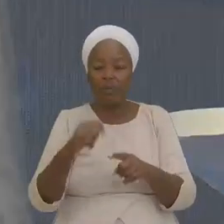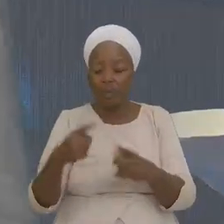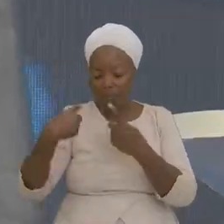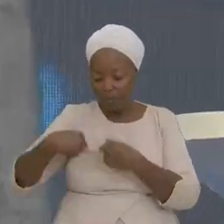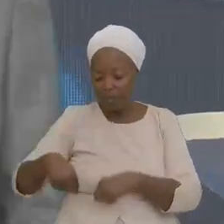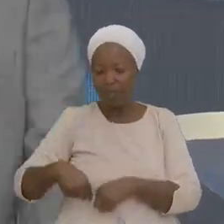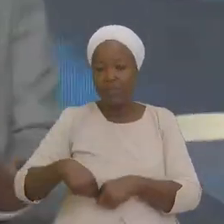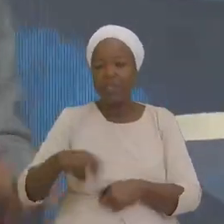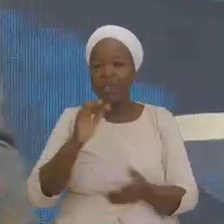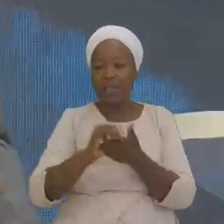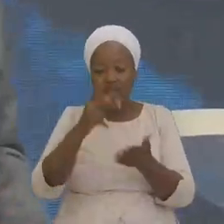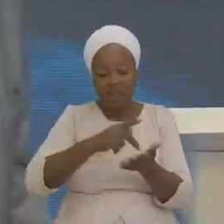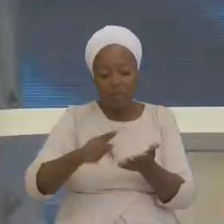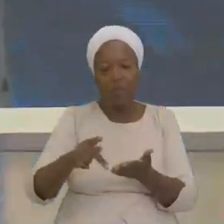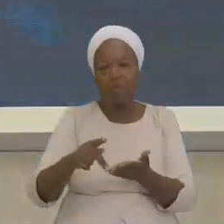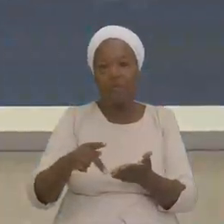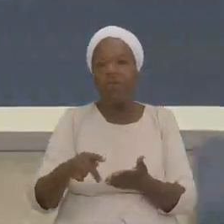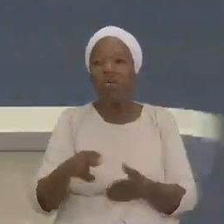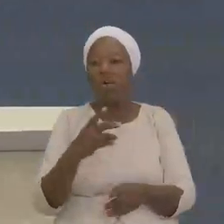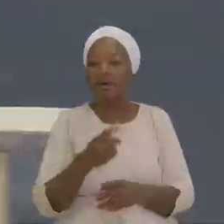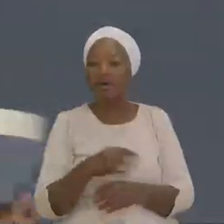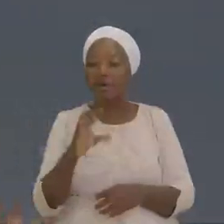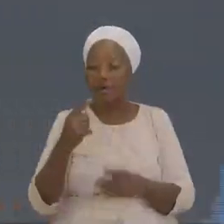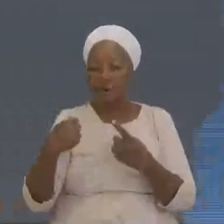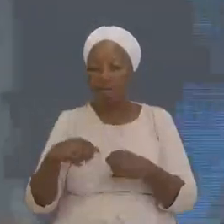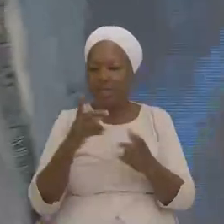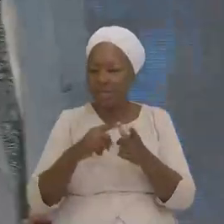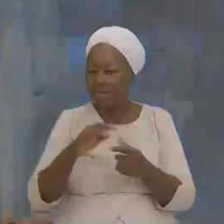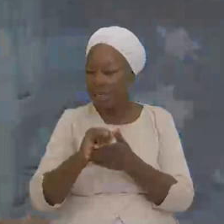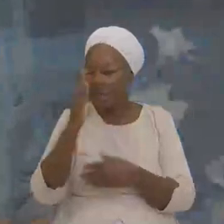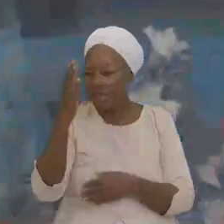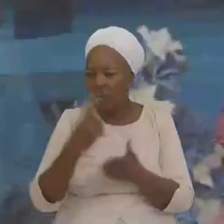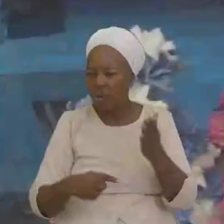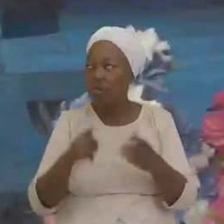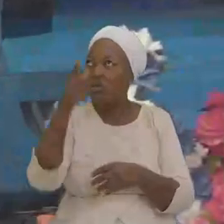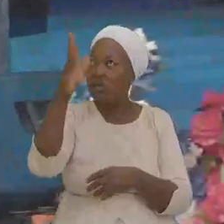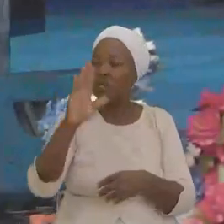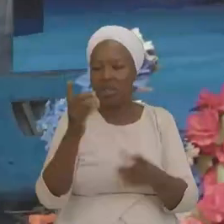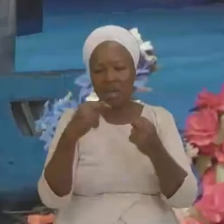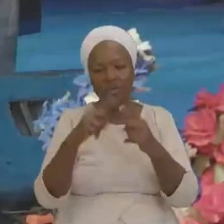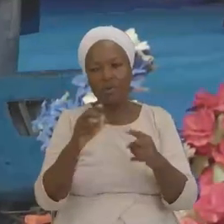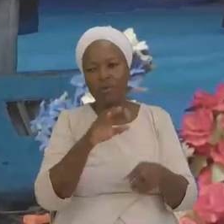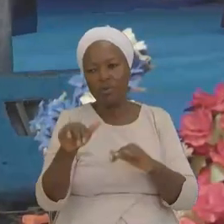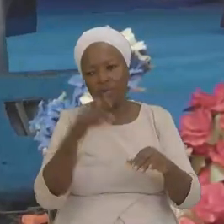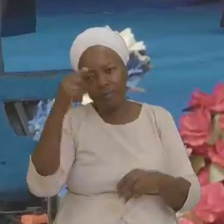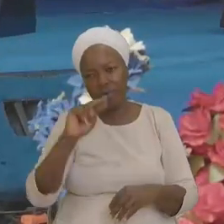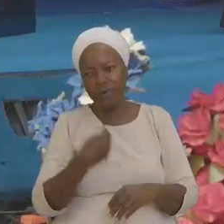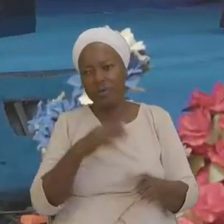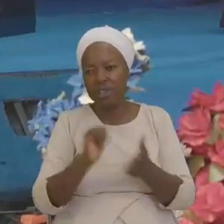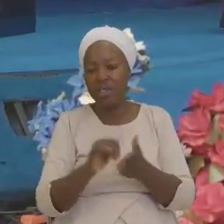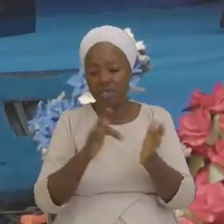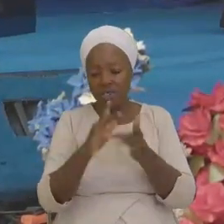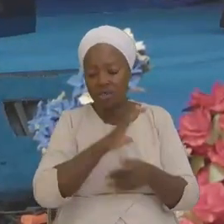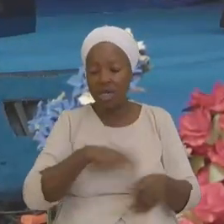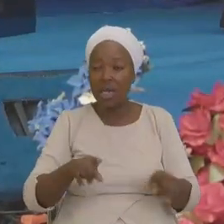vient d'un autel pur de ton cœur. Et c'est ce qu'il est venu